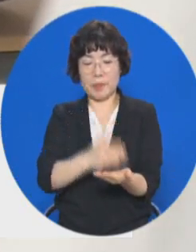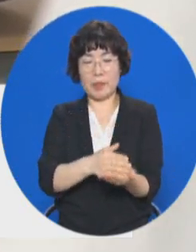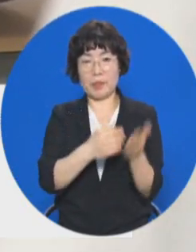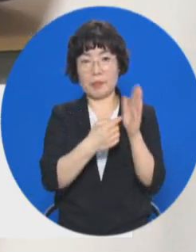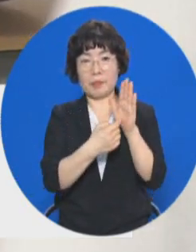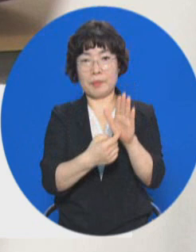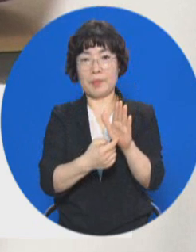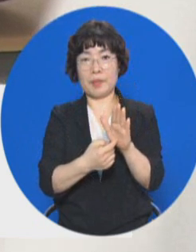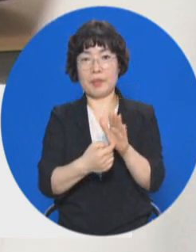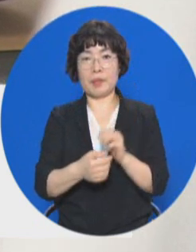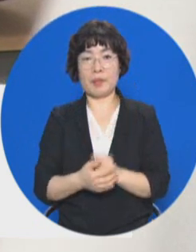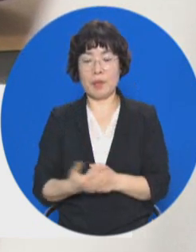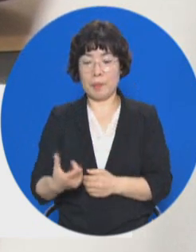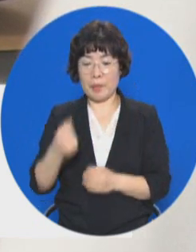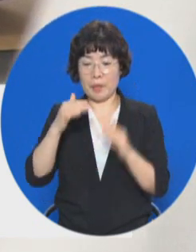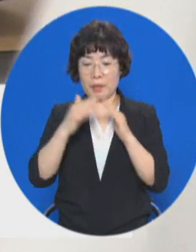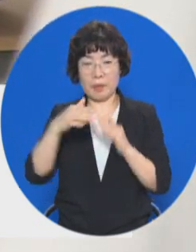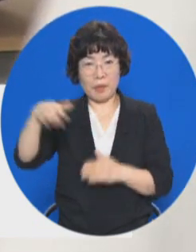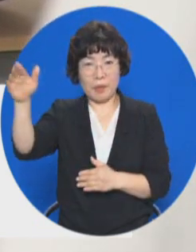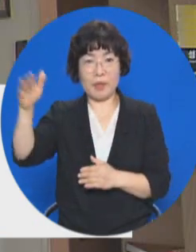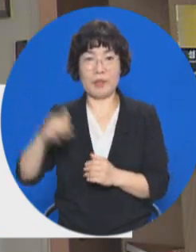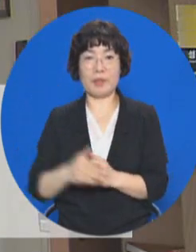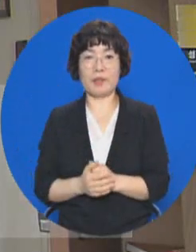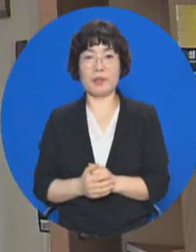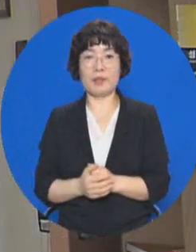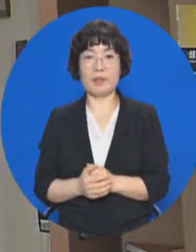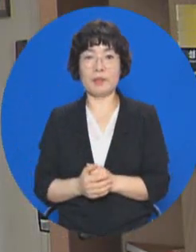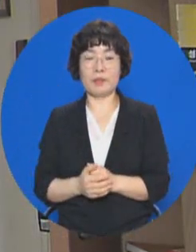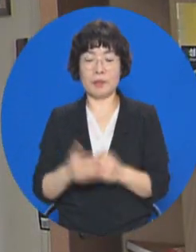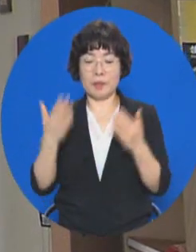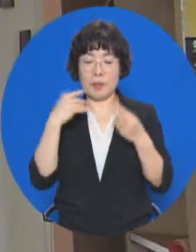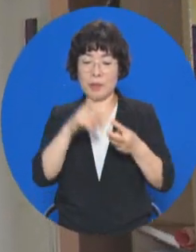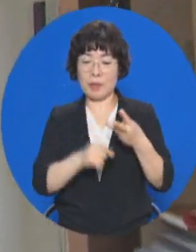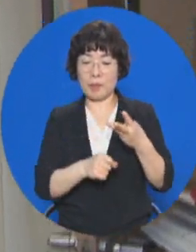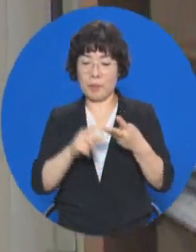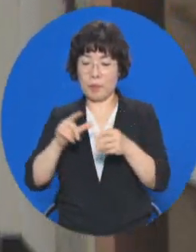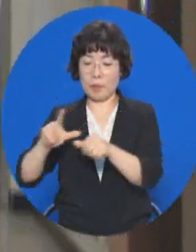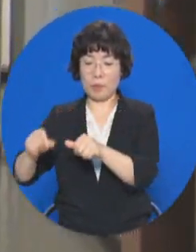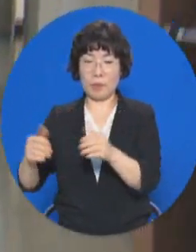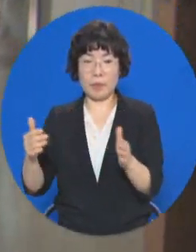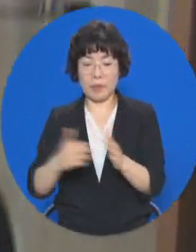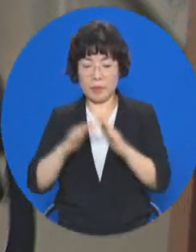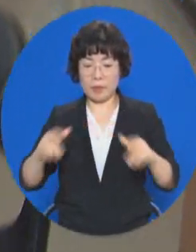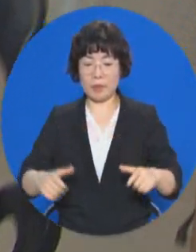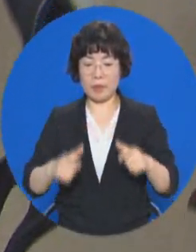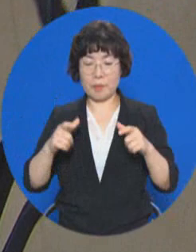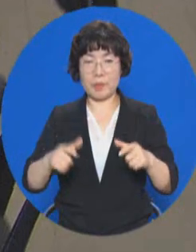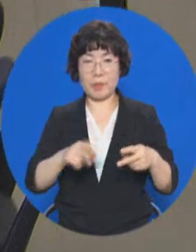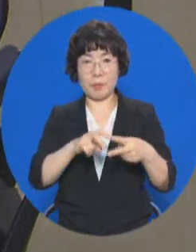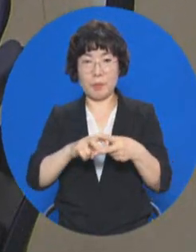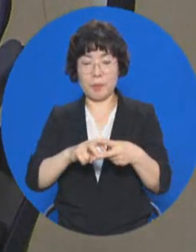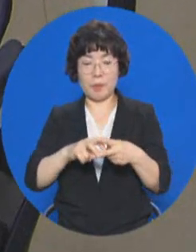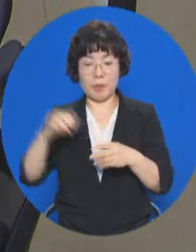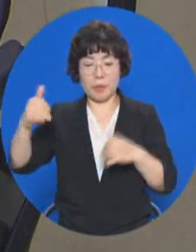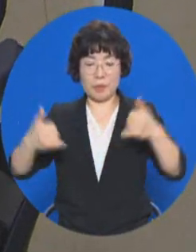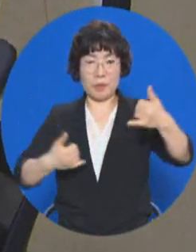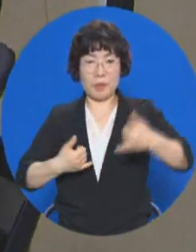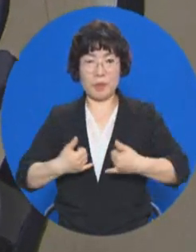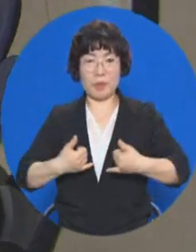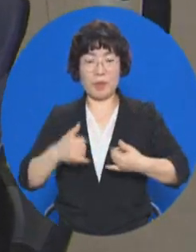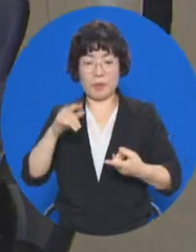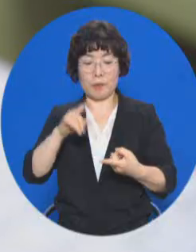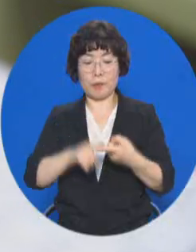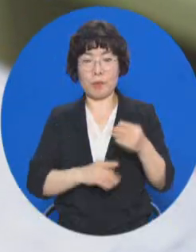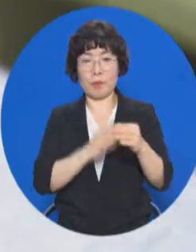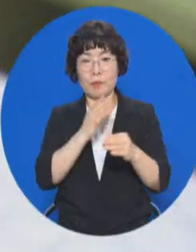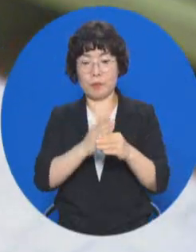먹고 얼른 교실 올라가라고. 올해 3월부터 5월까지 전남 청소년 상담복지센터로 걸려온 상담 전화